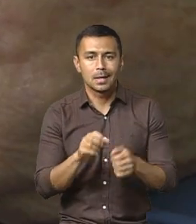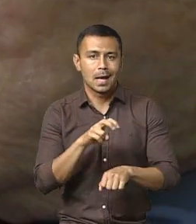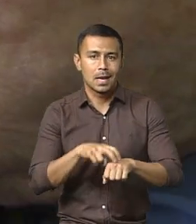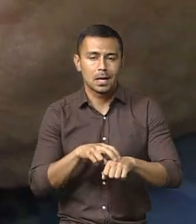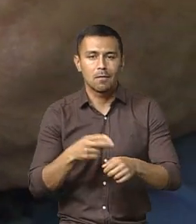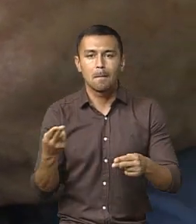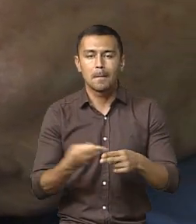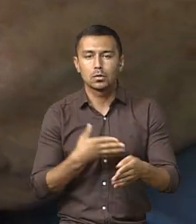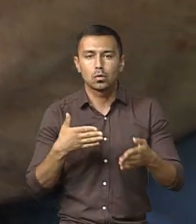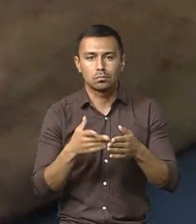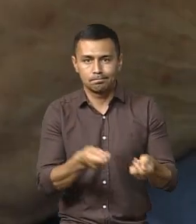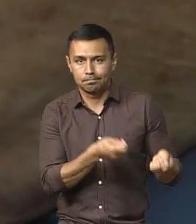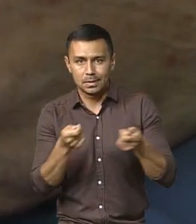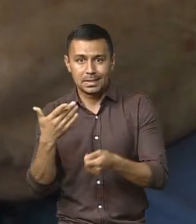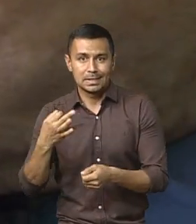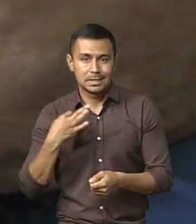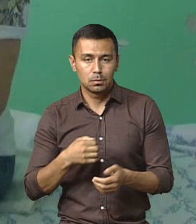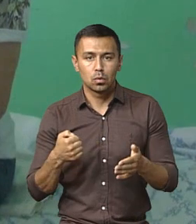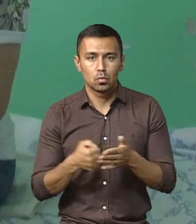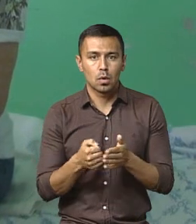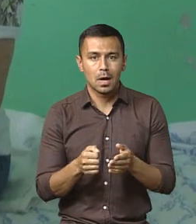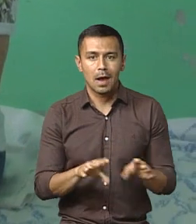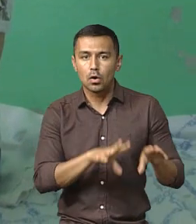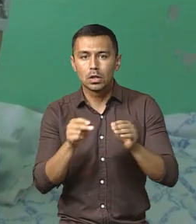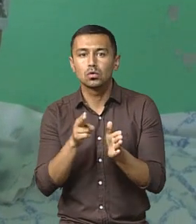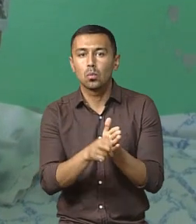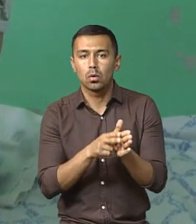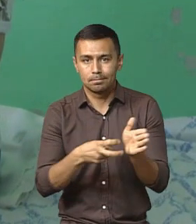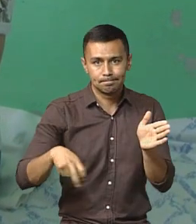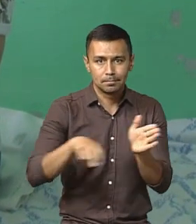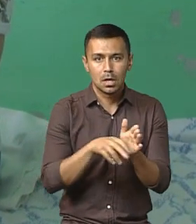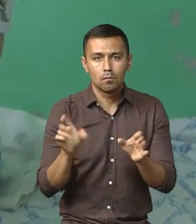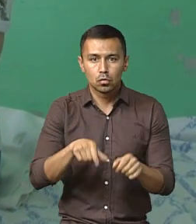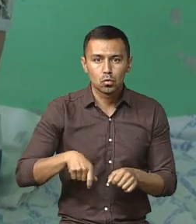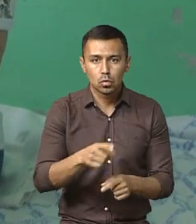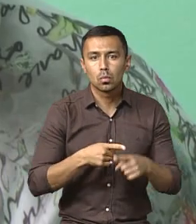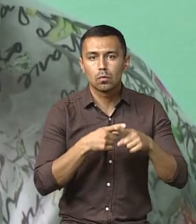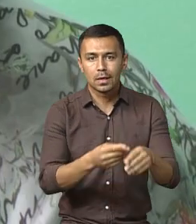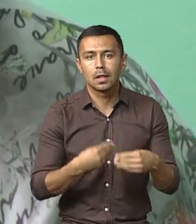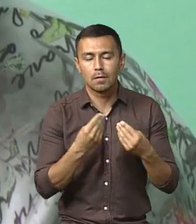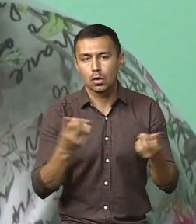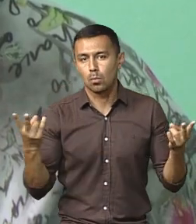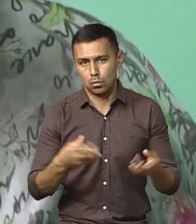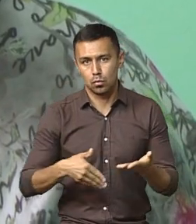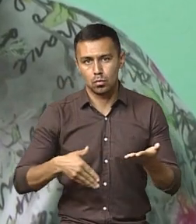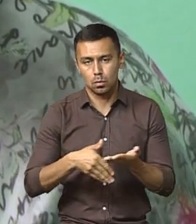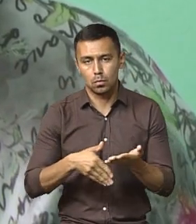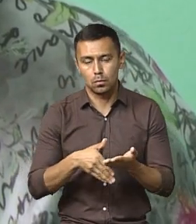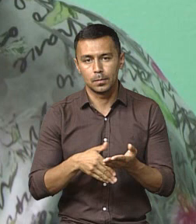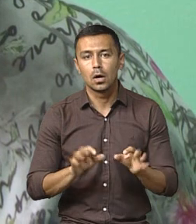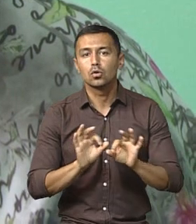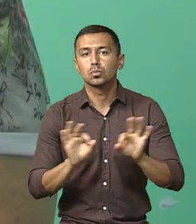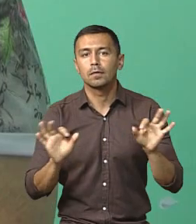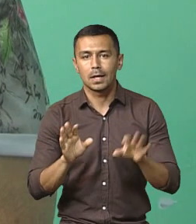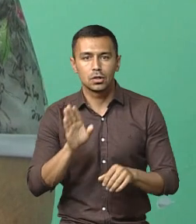без кордону доправили її сином до евакуаційного потягу. Всю дорогу супроводжували та надавали необхідну допомогу,